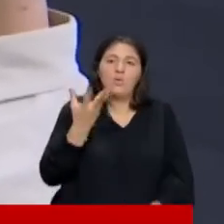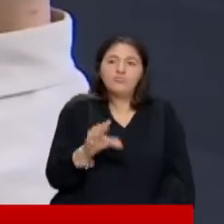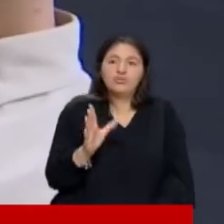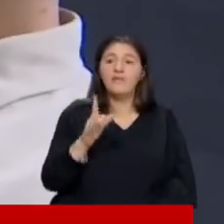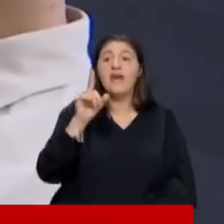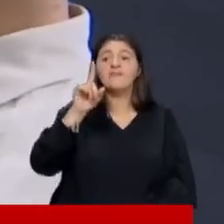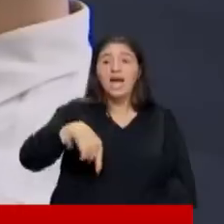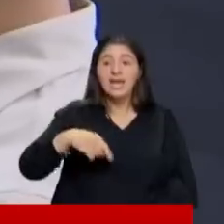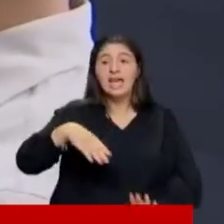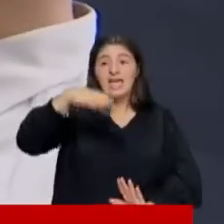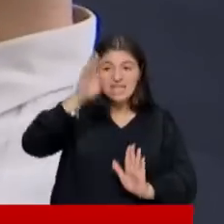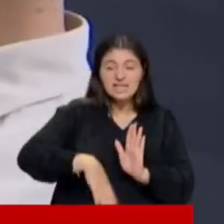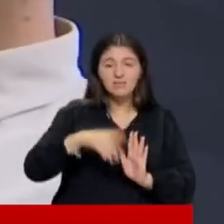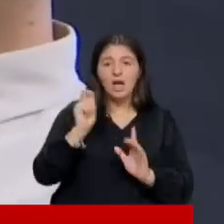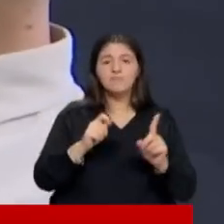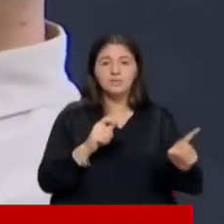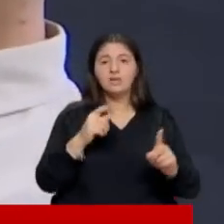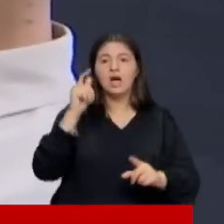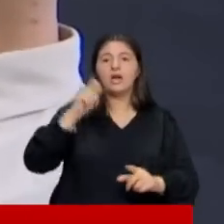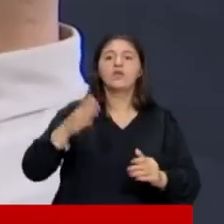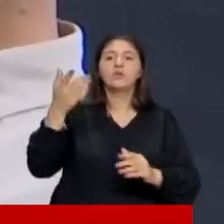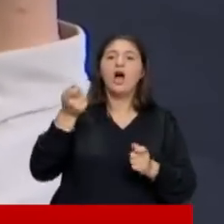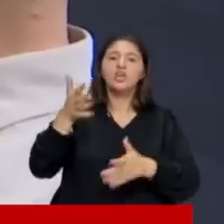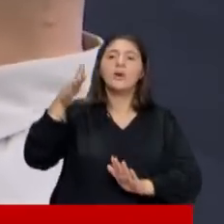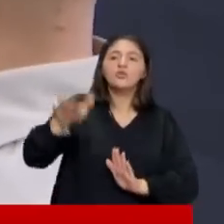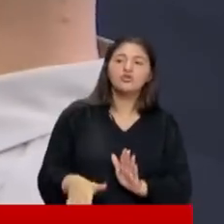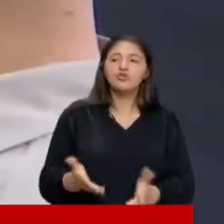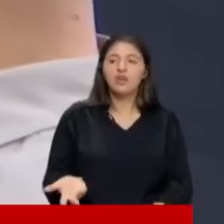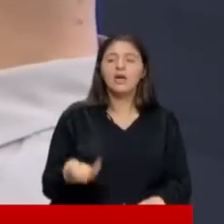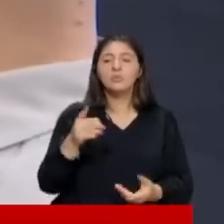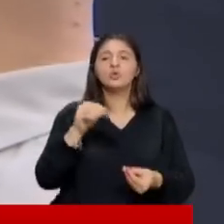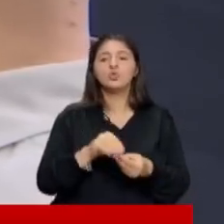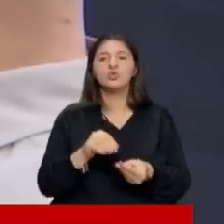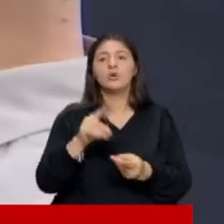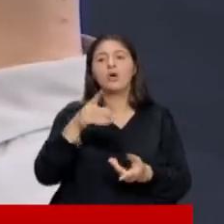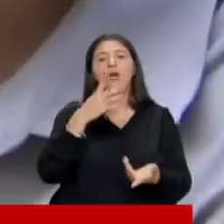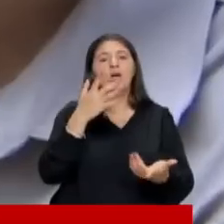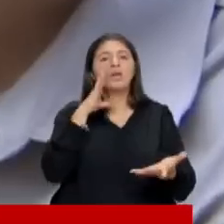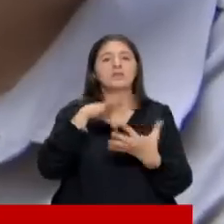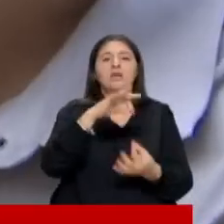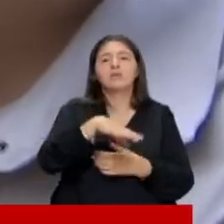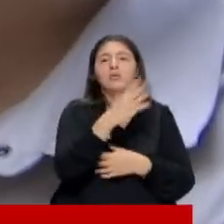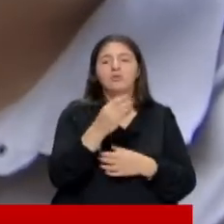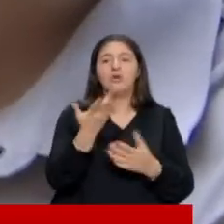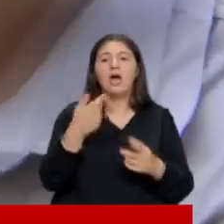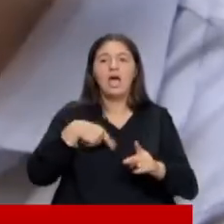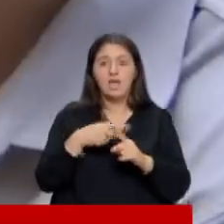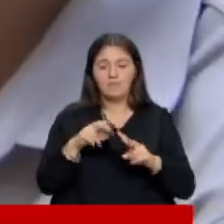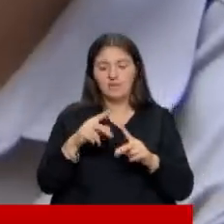ya da vergiyi indirim ne yapsa kredi kartı harcamaları düşecek şu anda suçlu bu işin tüketicisi oluyor